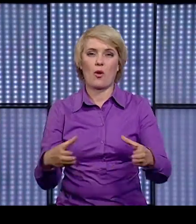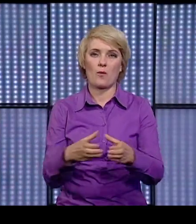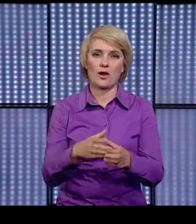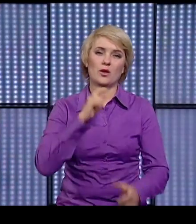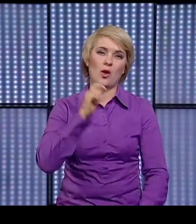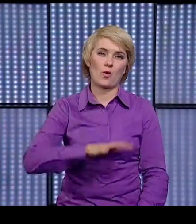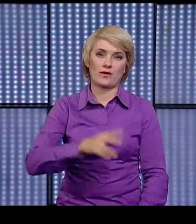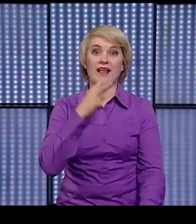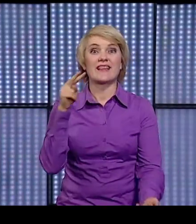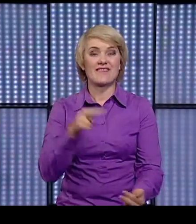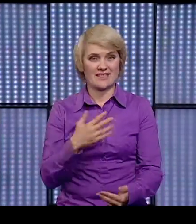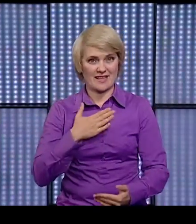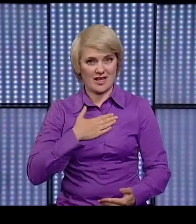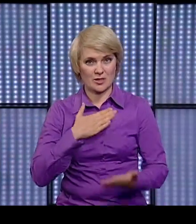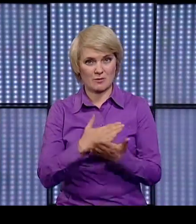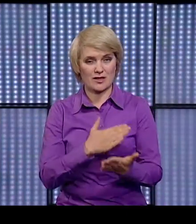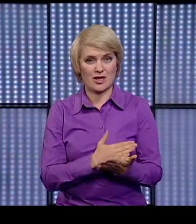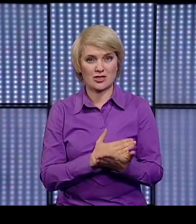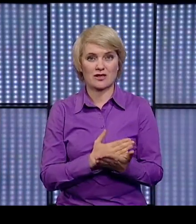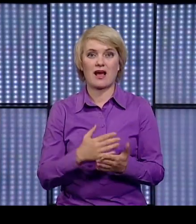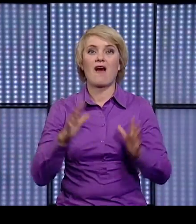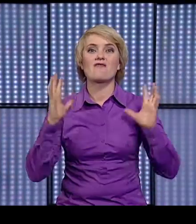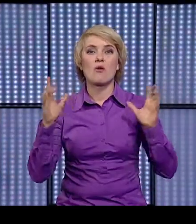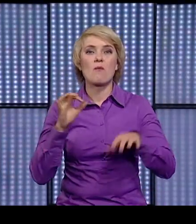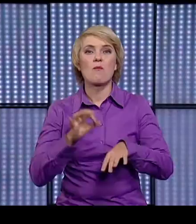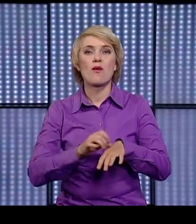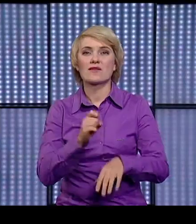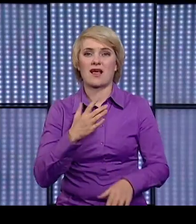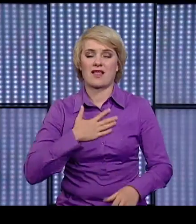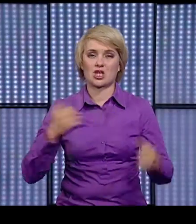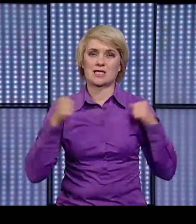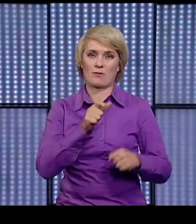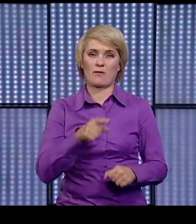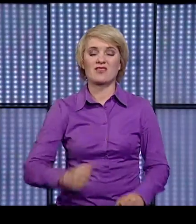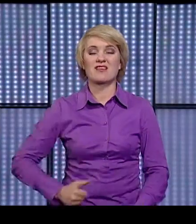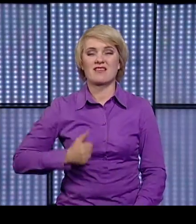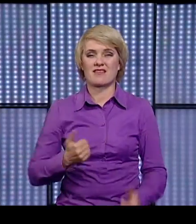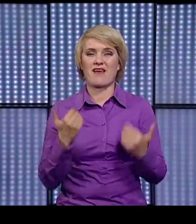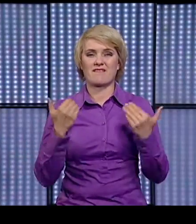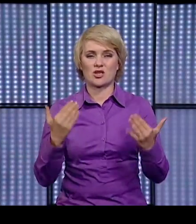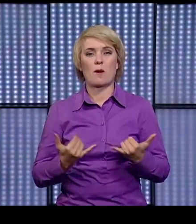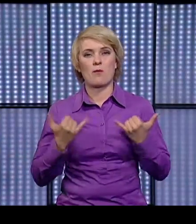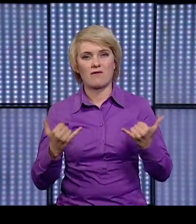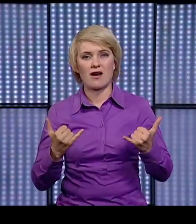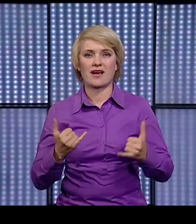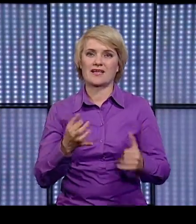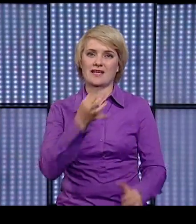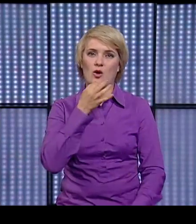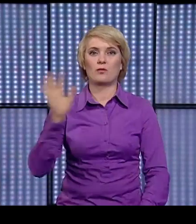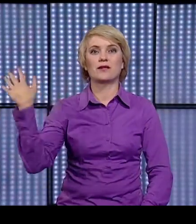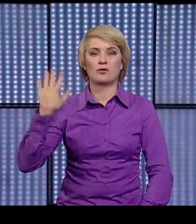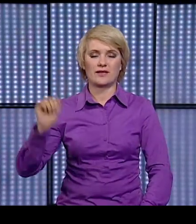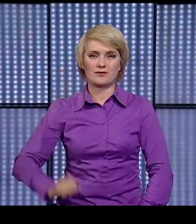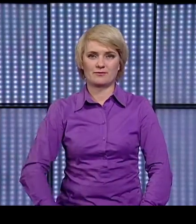першому, вболівайте за наших спортсменів, адже вони гідні вашої підтримки, поваги та захоплення. До зустрічі завтра!